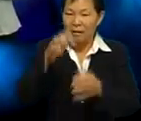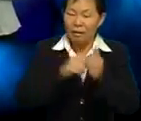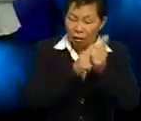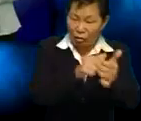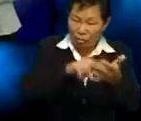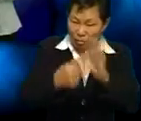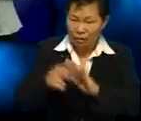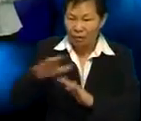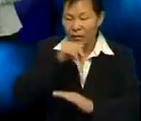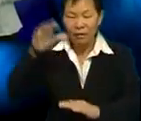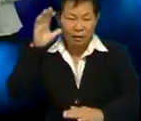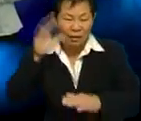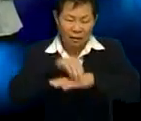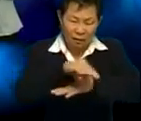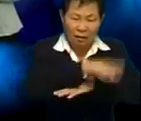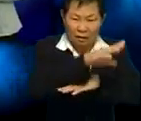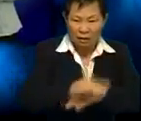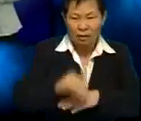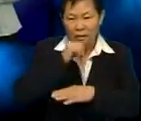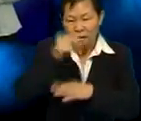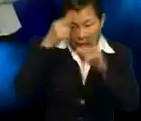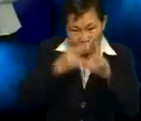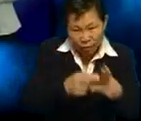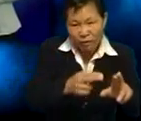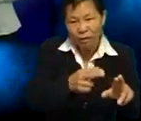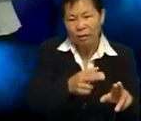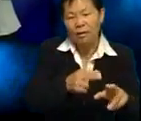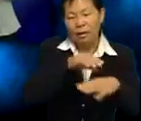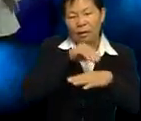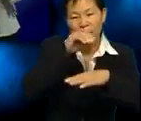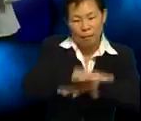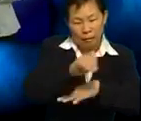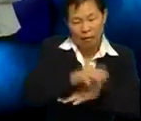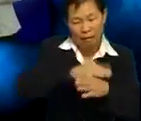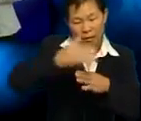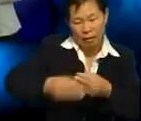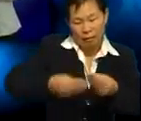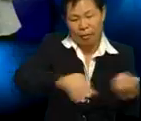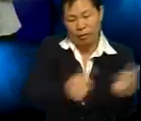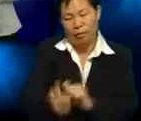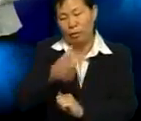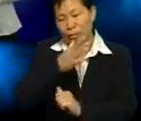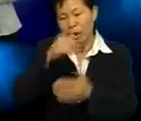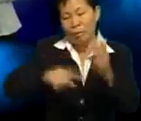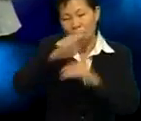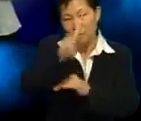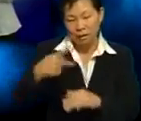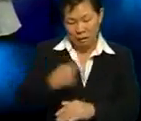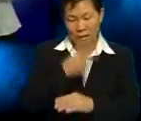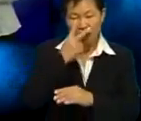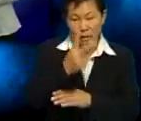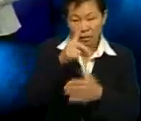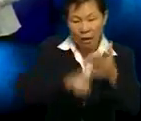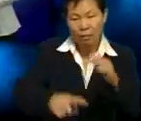dia tidak mendengar nasihat dan tidak menghormati pesanan yang telah diberikan oleh ibunya. Apa kata kita saksikan